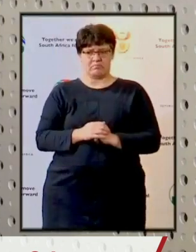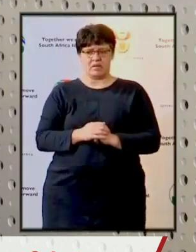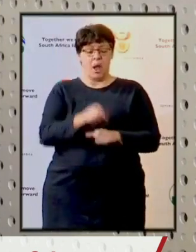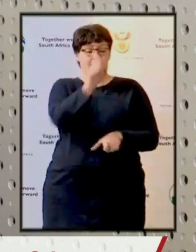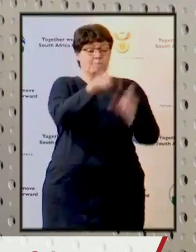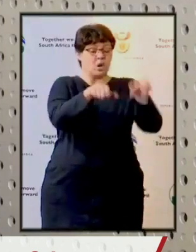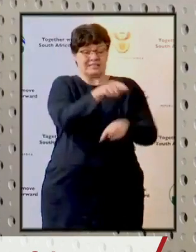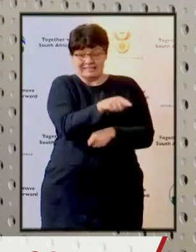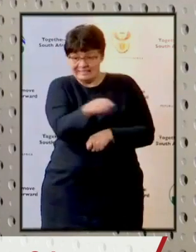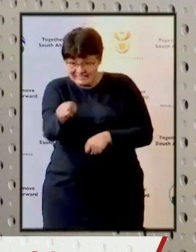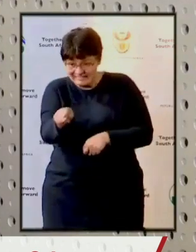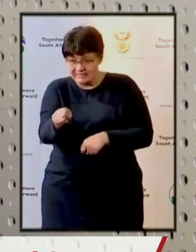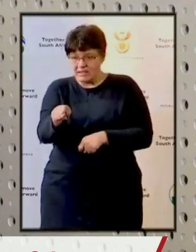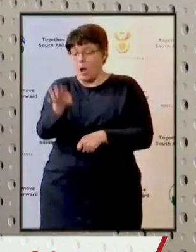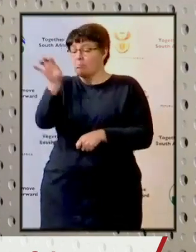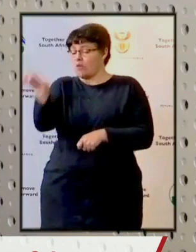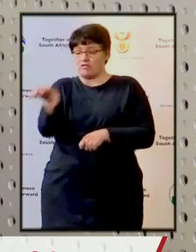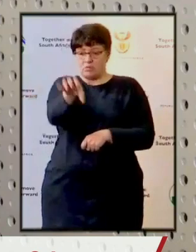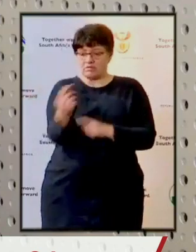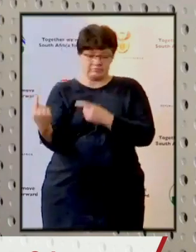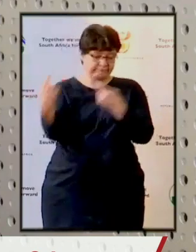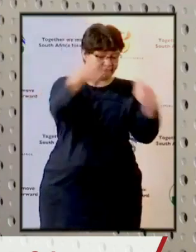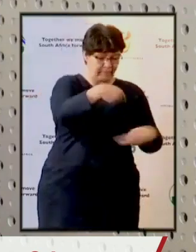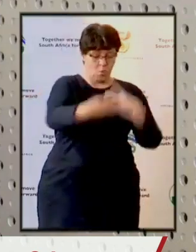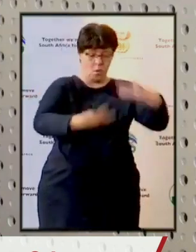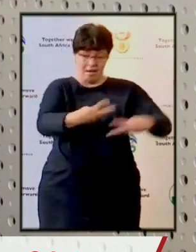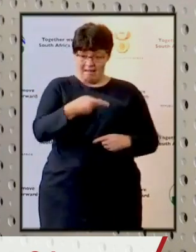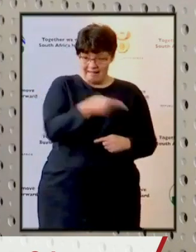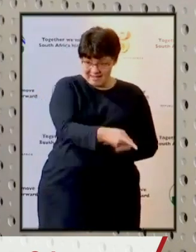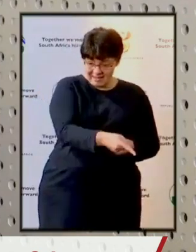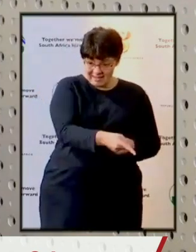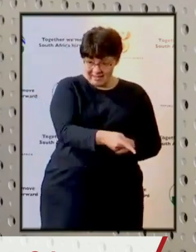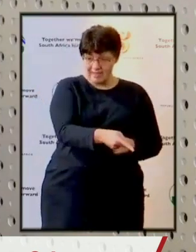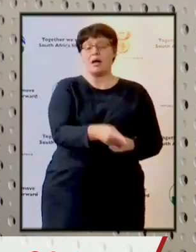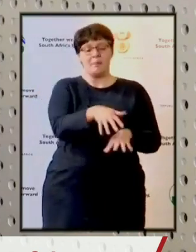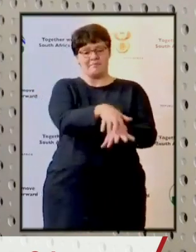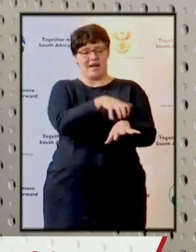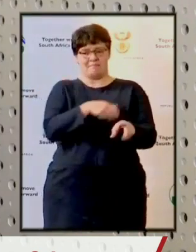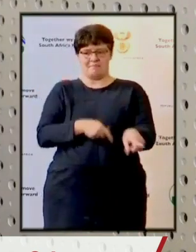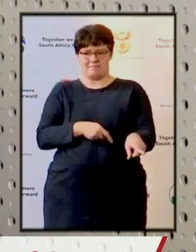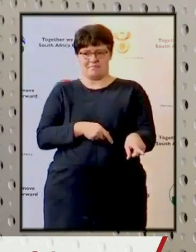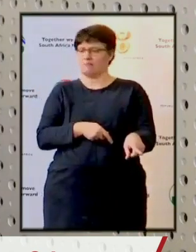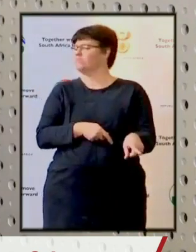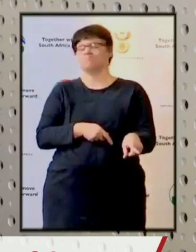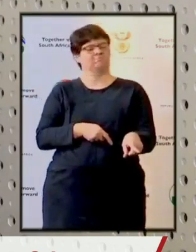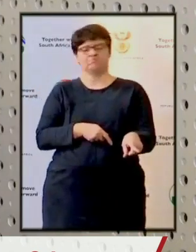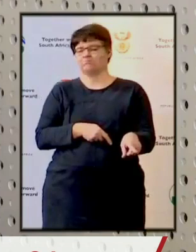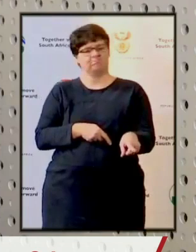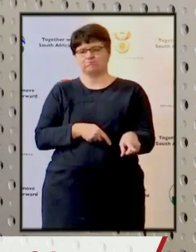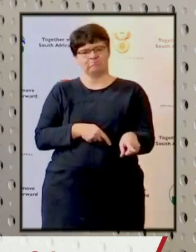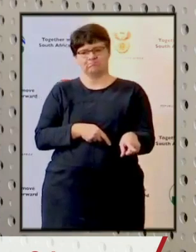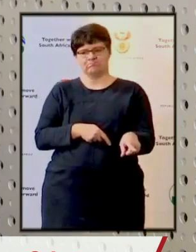labuke ezinye izifundazwe ukuthi bazosebenza kulawo maplazi. Asithole